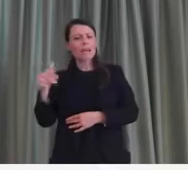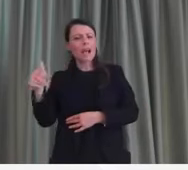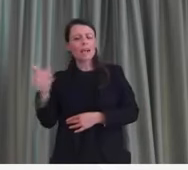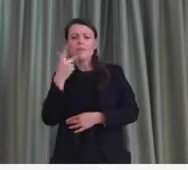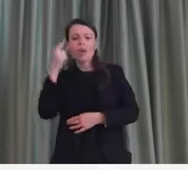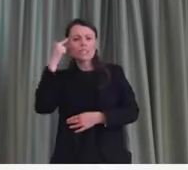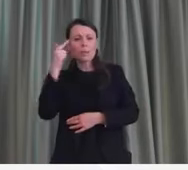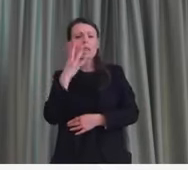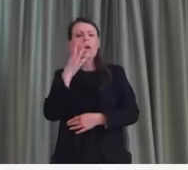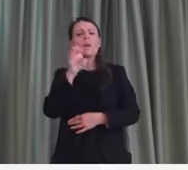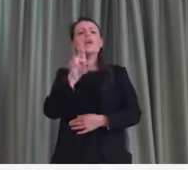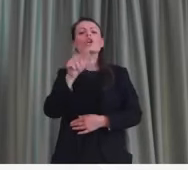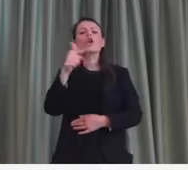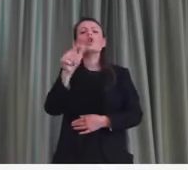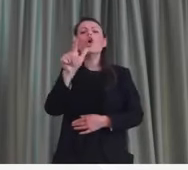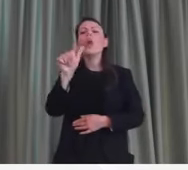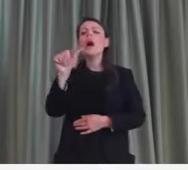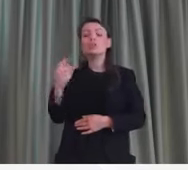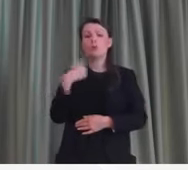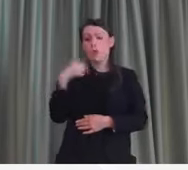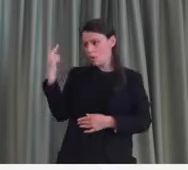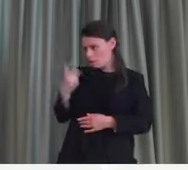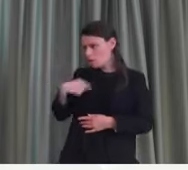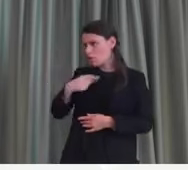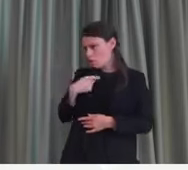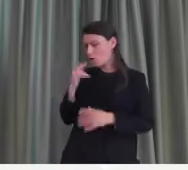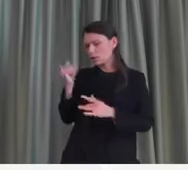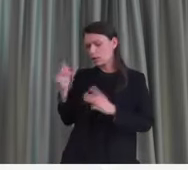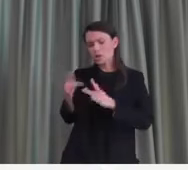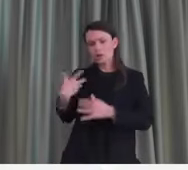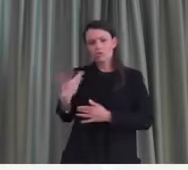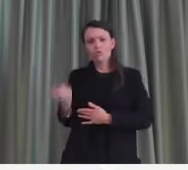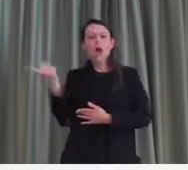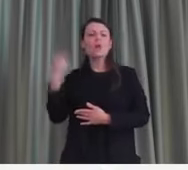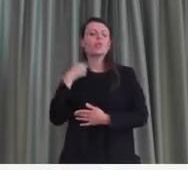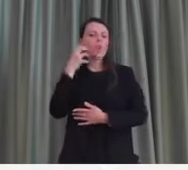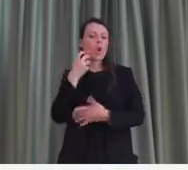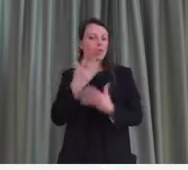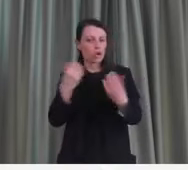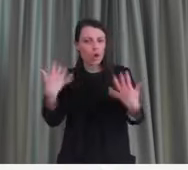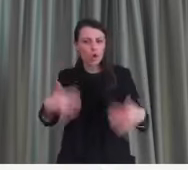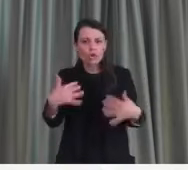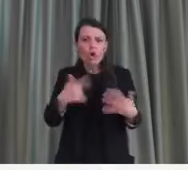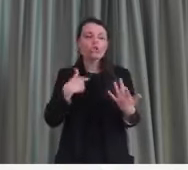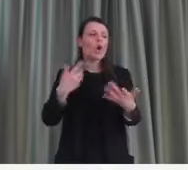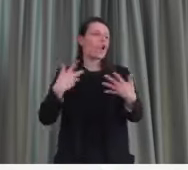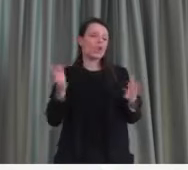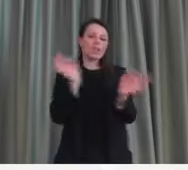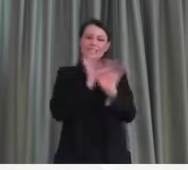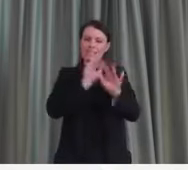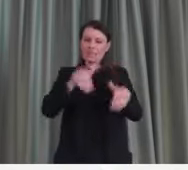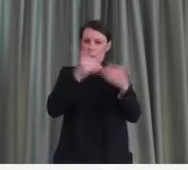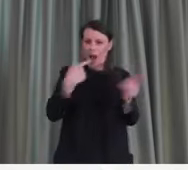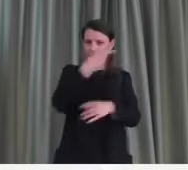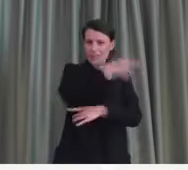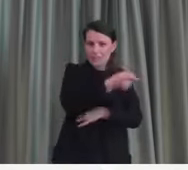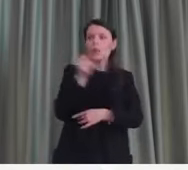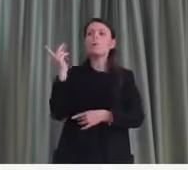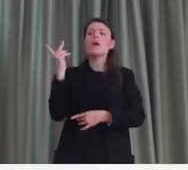quindi era anche molto orgoglioso e dispiaciuto di non poter essere presente ma il suo contributo è stato così importante e determinante l'abbiamo